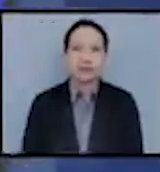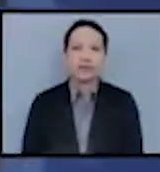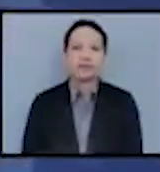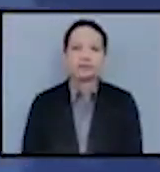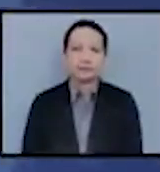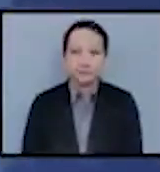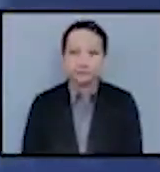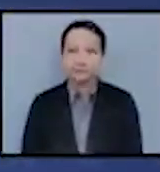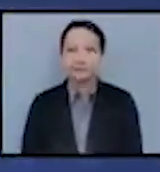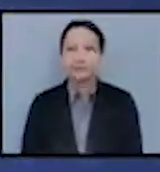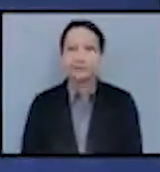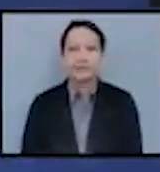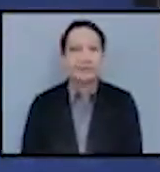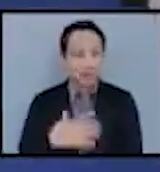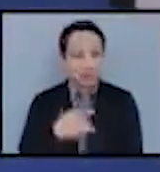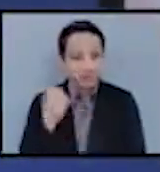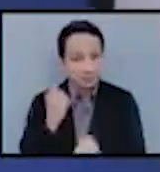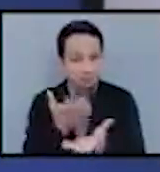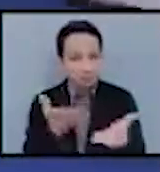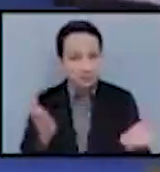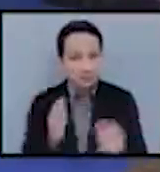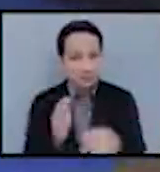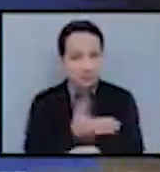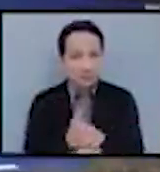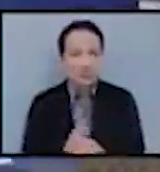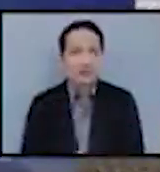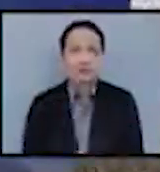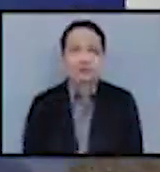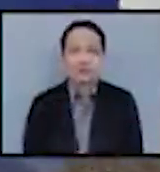I hope you like the song, guys.